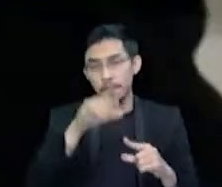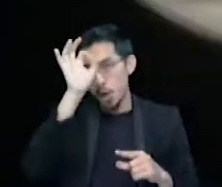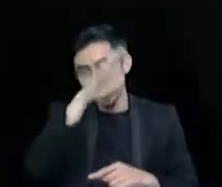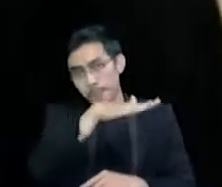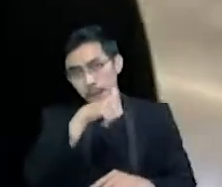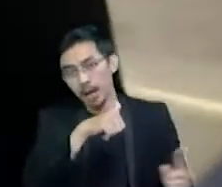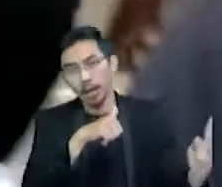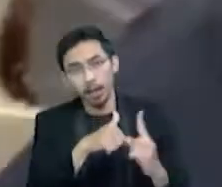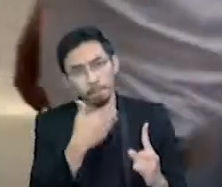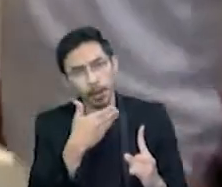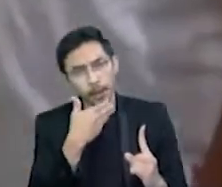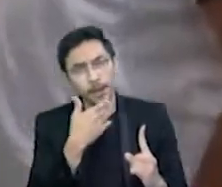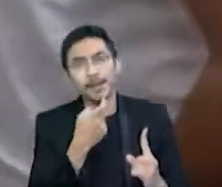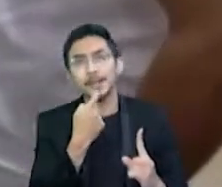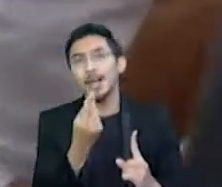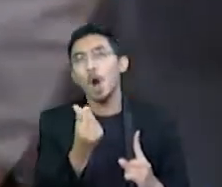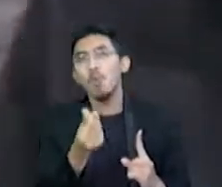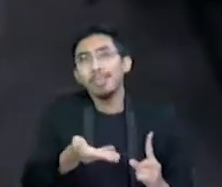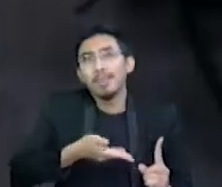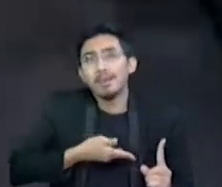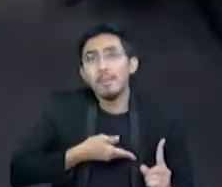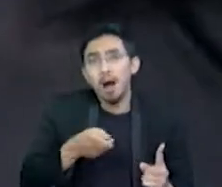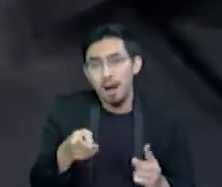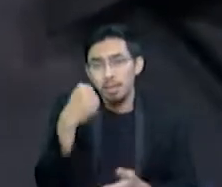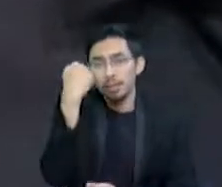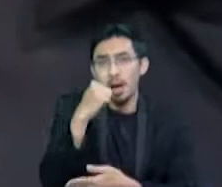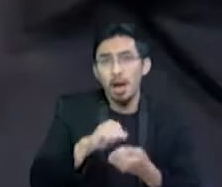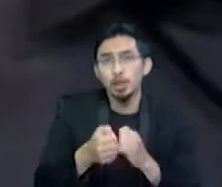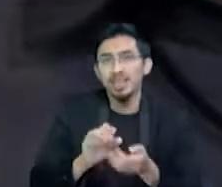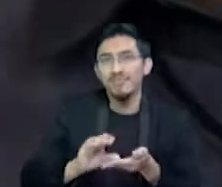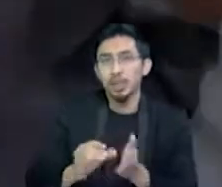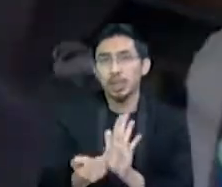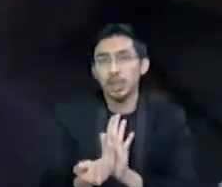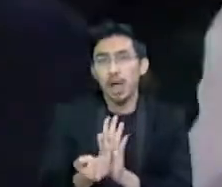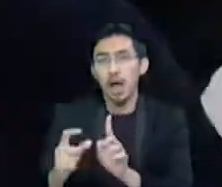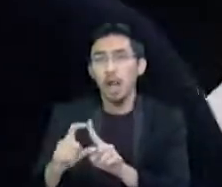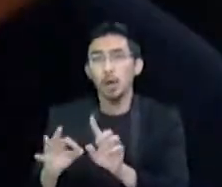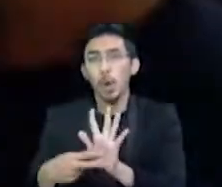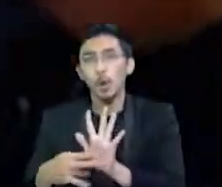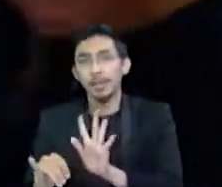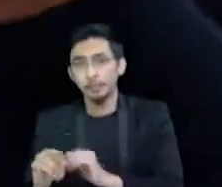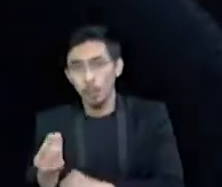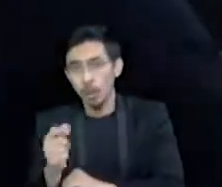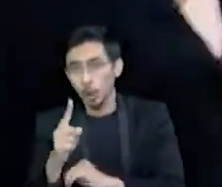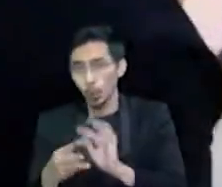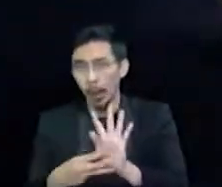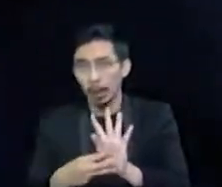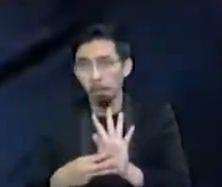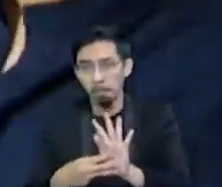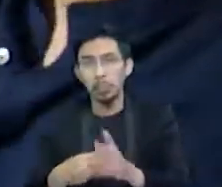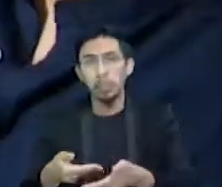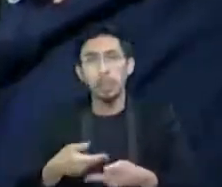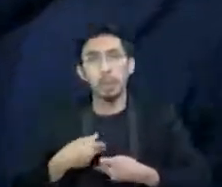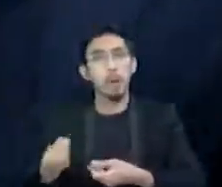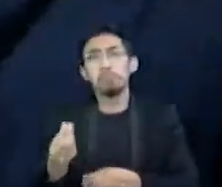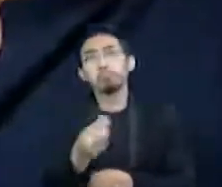yang diterimanya dari tersangka kasus dugaan investasi ilegal Doni Salmanan. Uang 1 miliar rupiah diterima cuma-cuma saat Reza